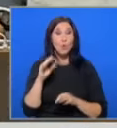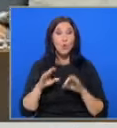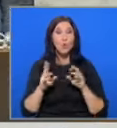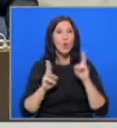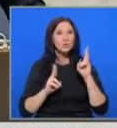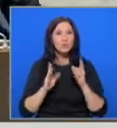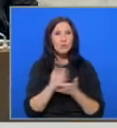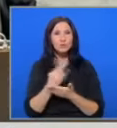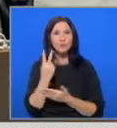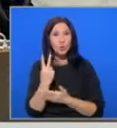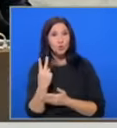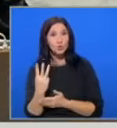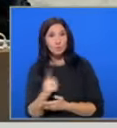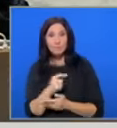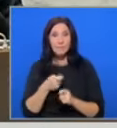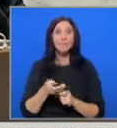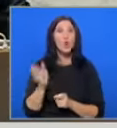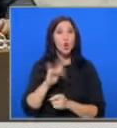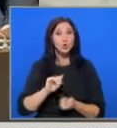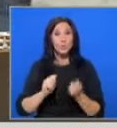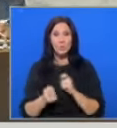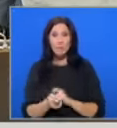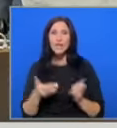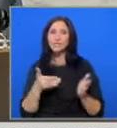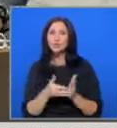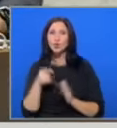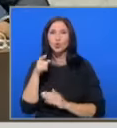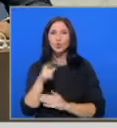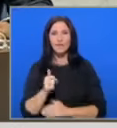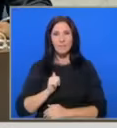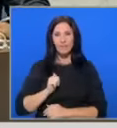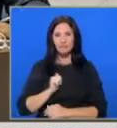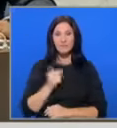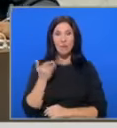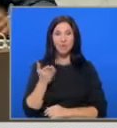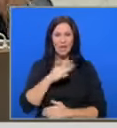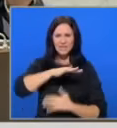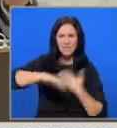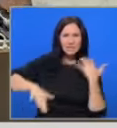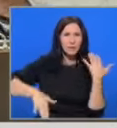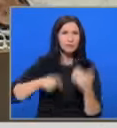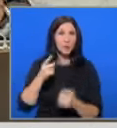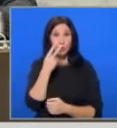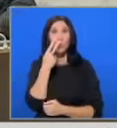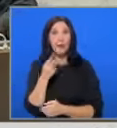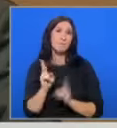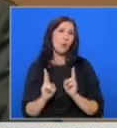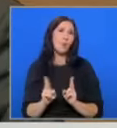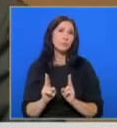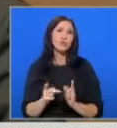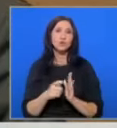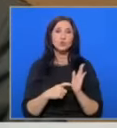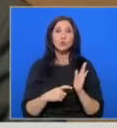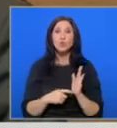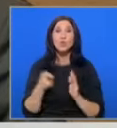второ и трето, не се правят още изменения, защото това ни предпазва от тази стихийност, която наблюдаваме при обичайното